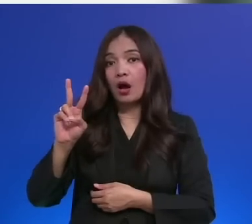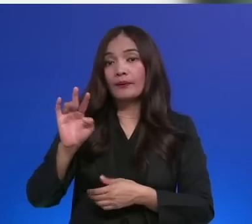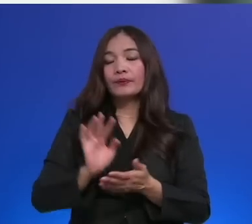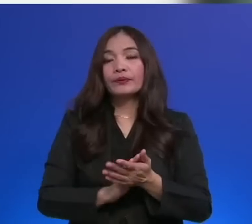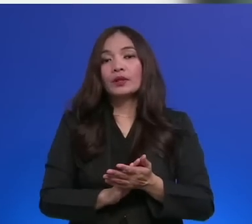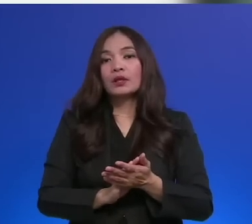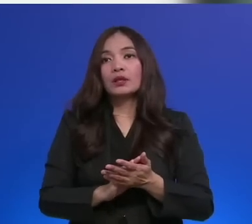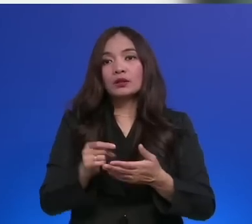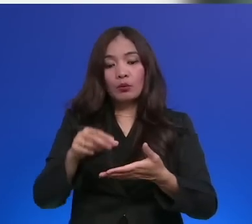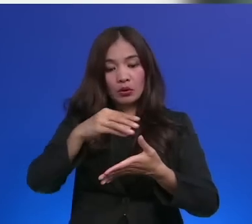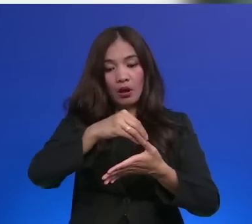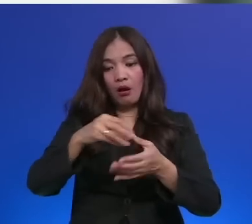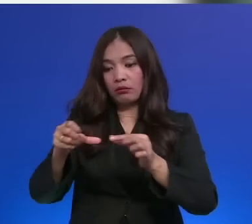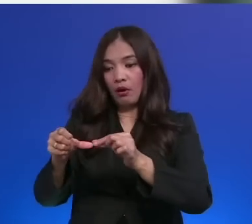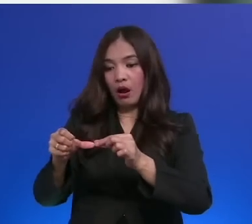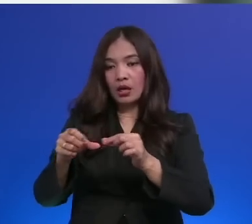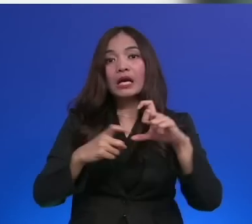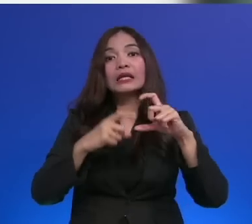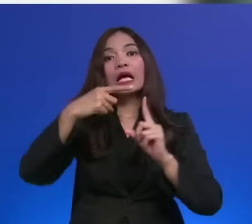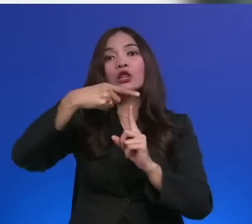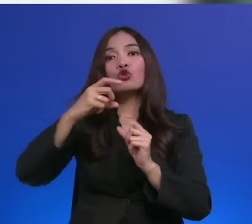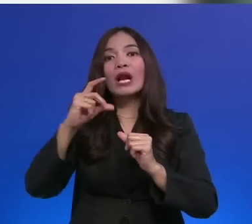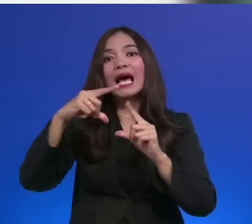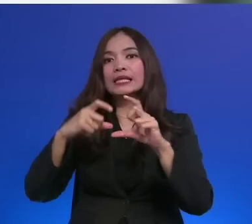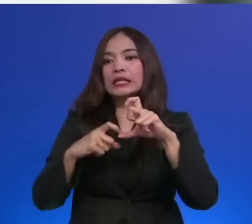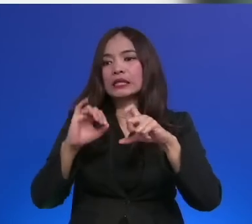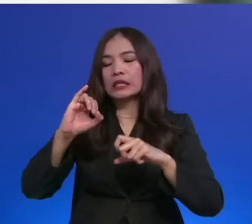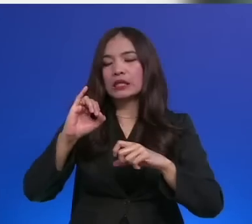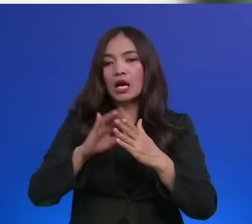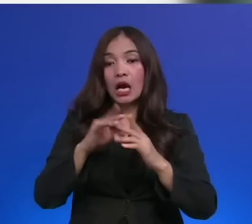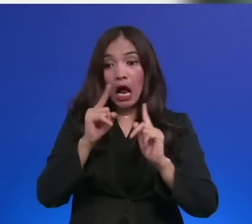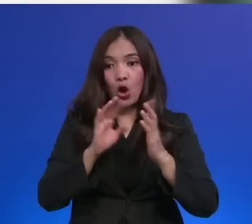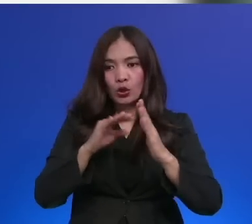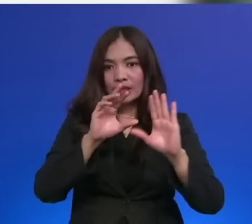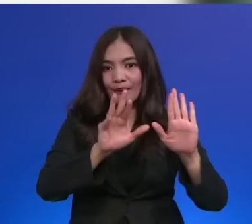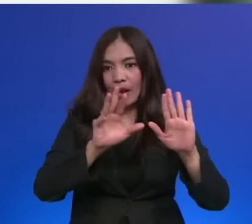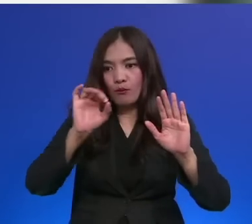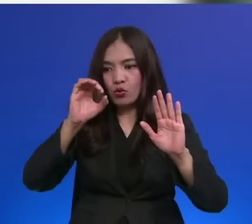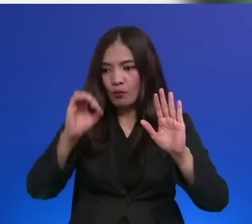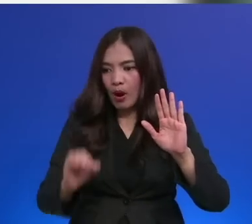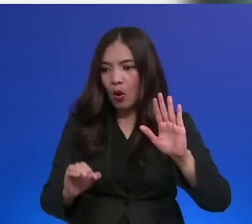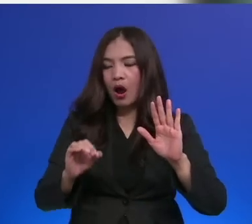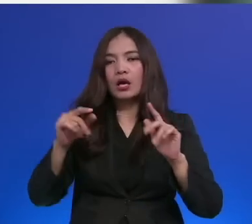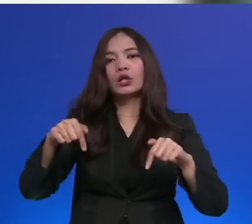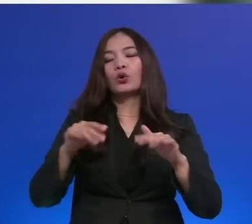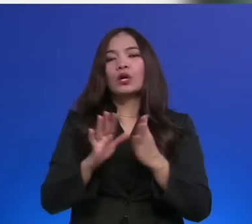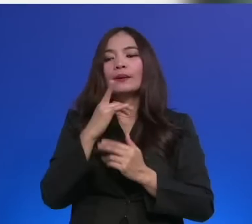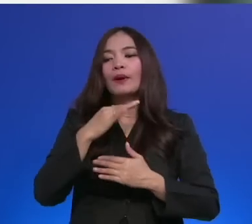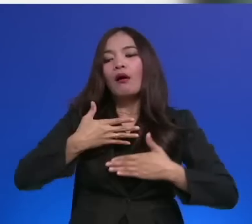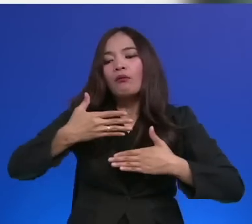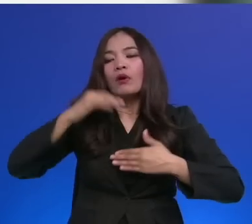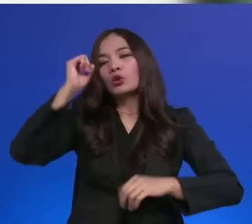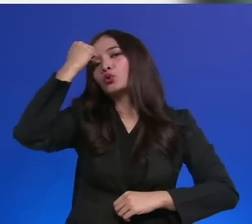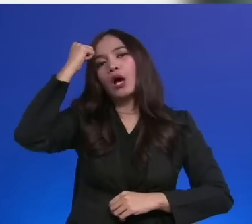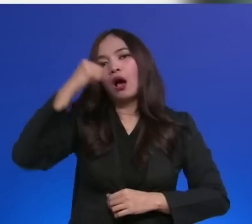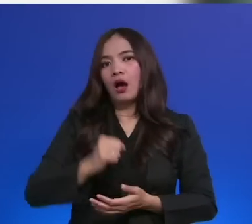saturasi tetap di tangan untuk dilihat. Kalau sudah di bawah 90 mulai ngap, ya, saudaraku.